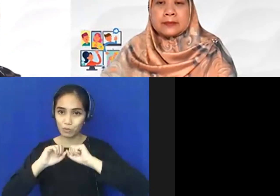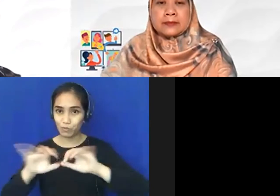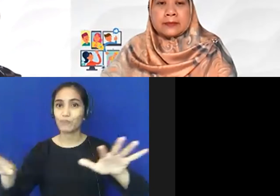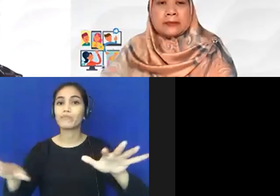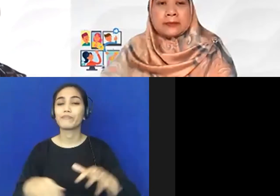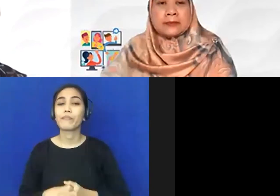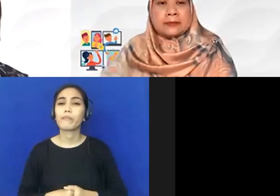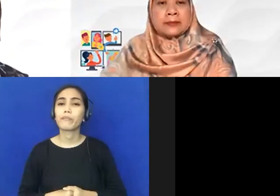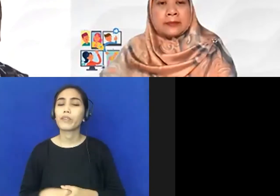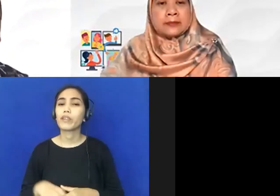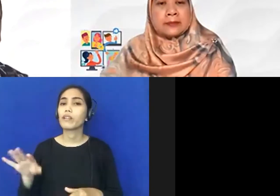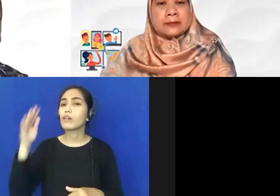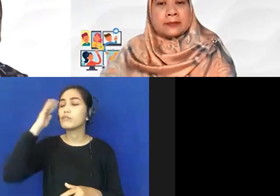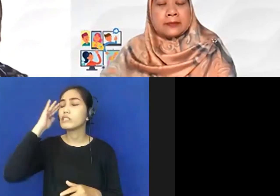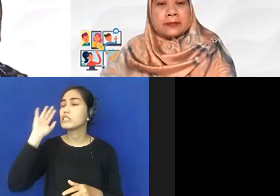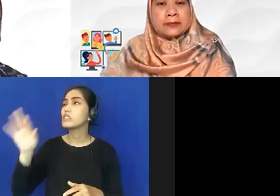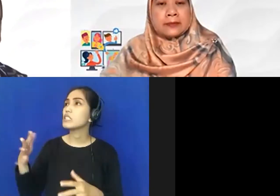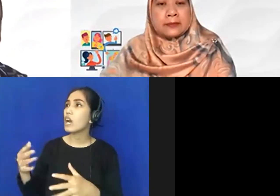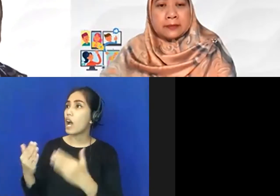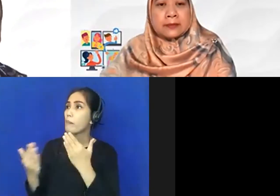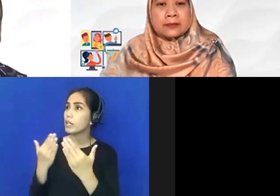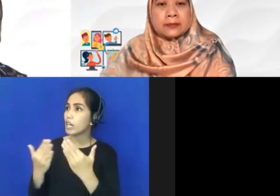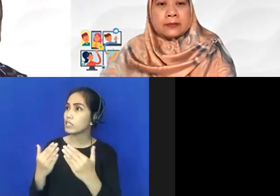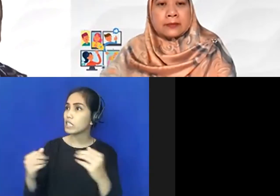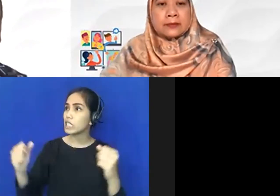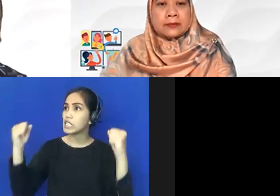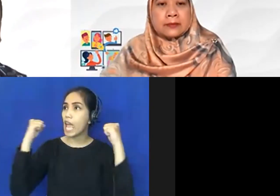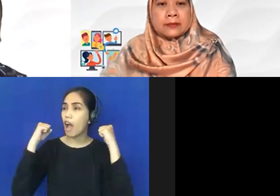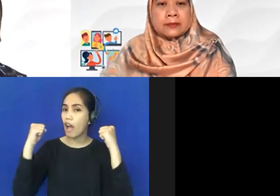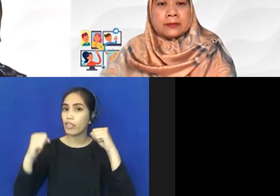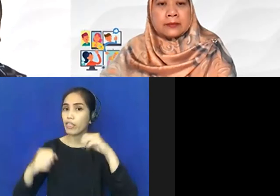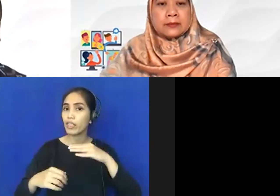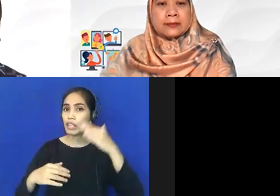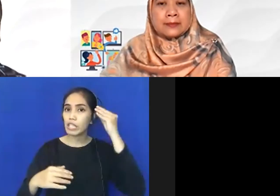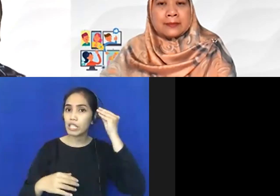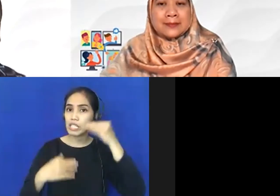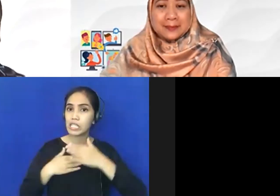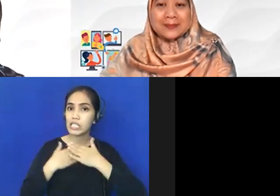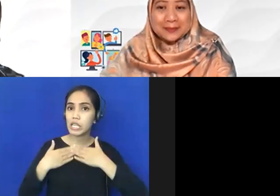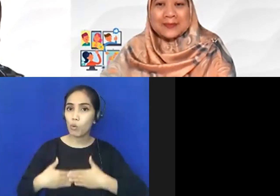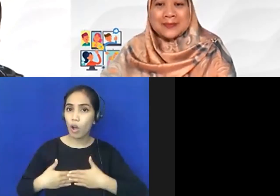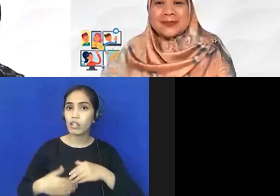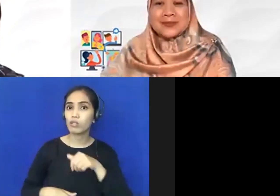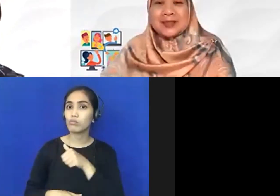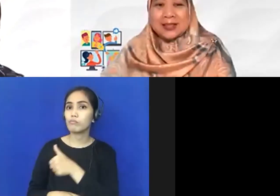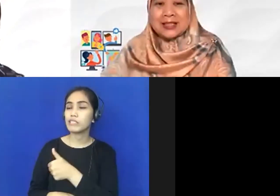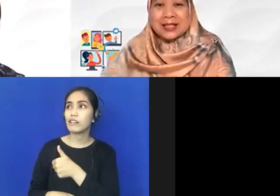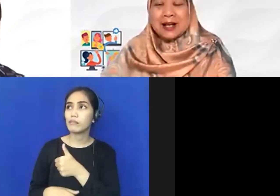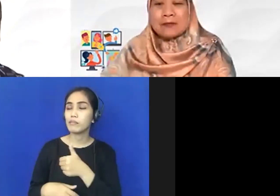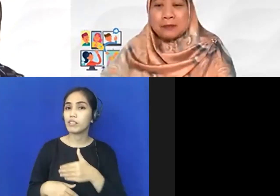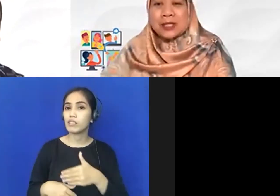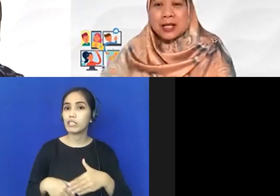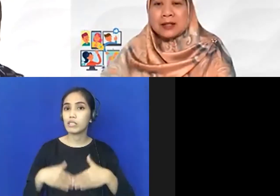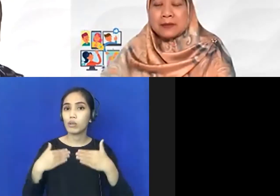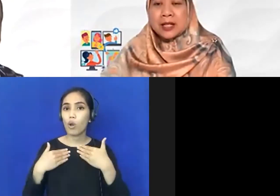Bu, bahwa di aplikasi Sehat Jiwa juga ada bisa melakukan deteksi dini dengan SRQ kalau nggak salah Bu ya. Jadi mungkin